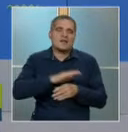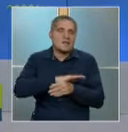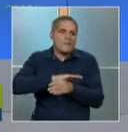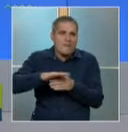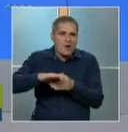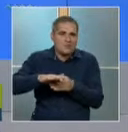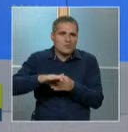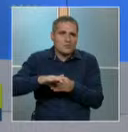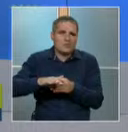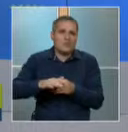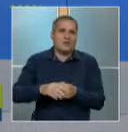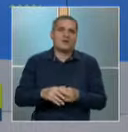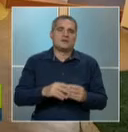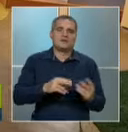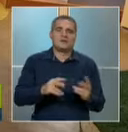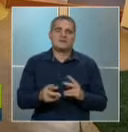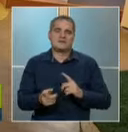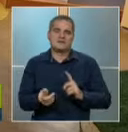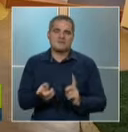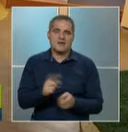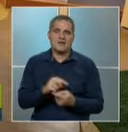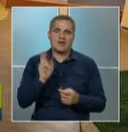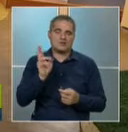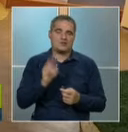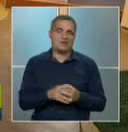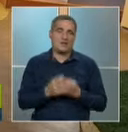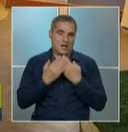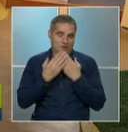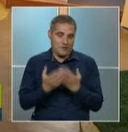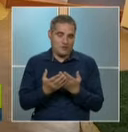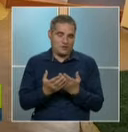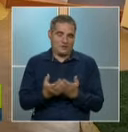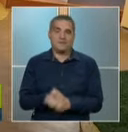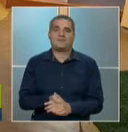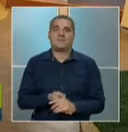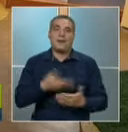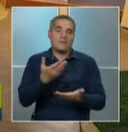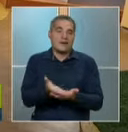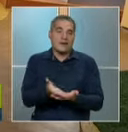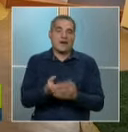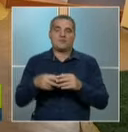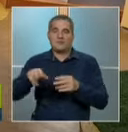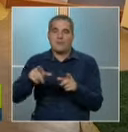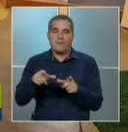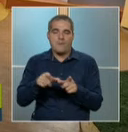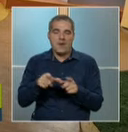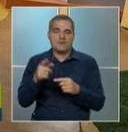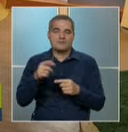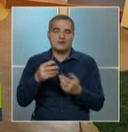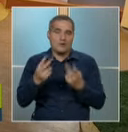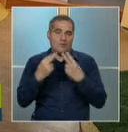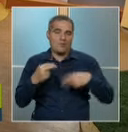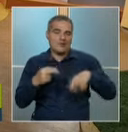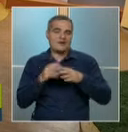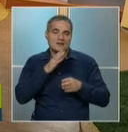да заличи учителите и да ги замени. Добре, благодаря ви. Аз предлагам да отидем към Меги и публиката,